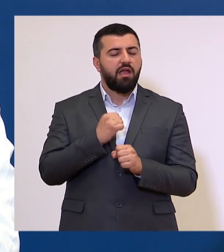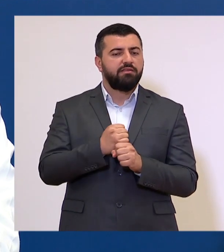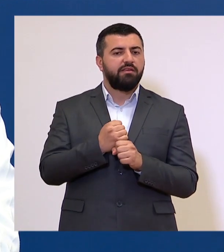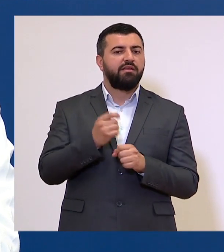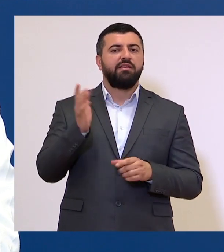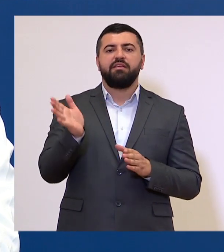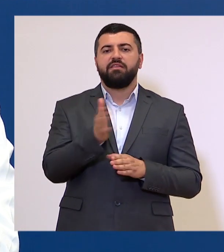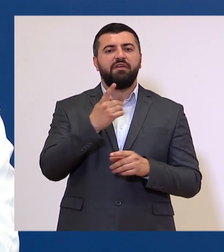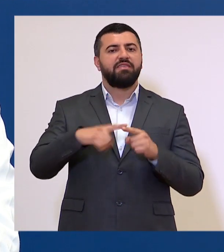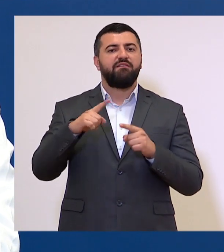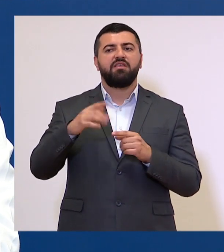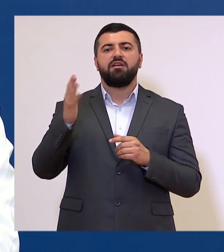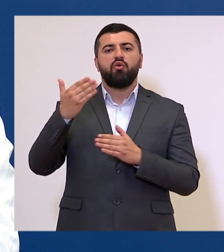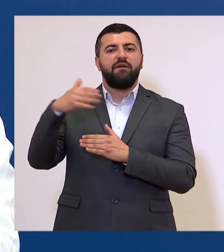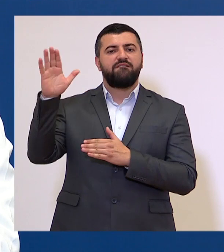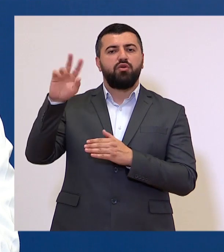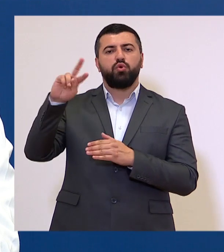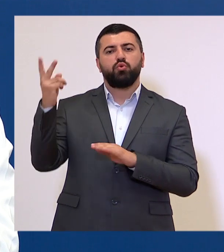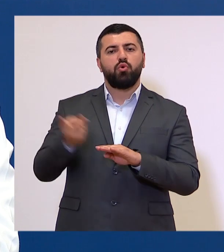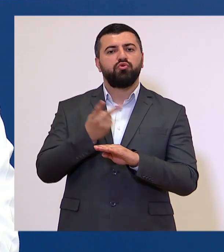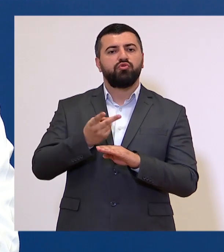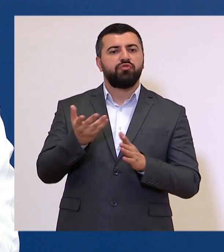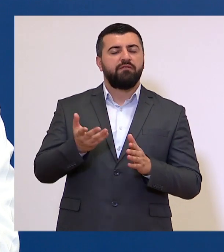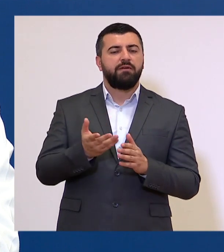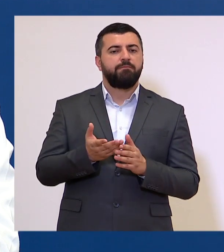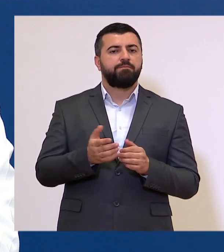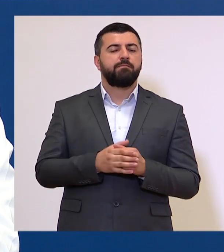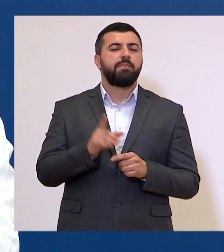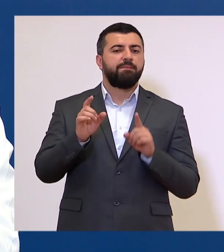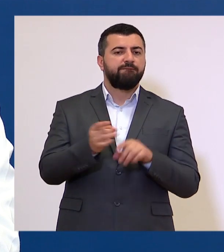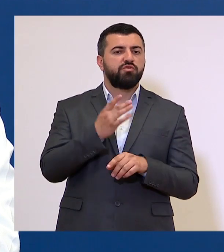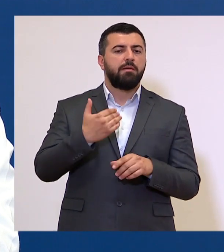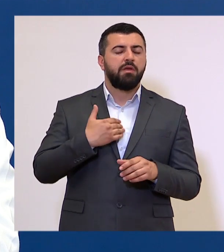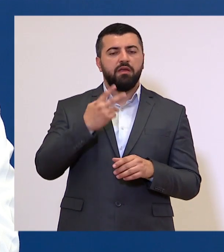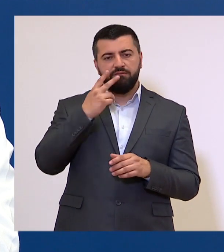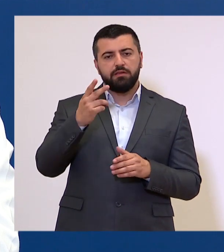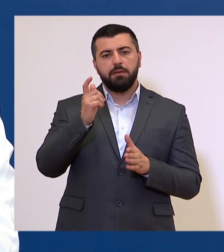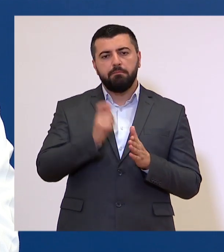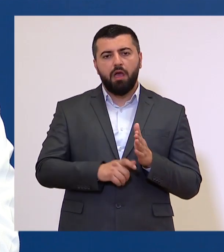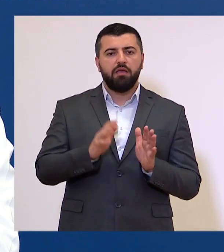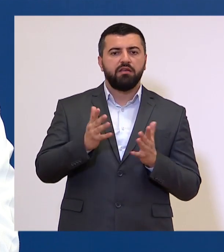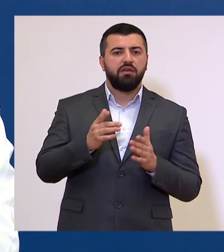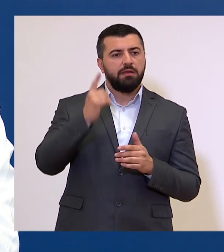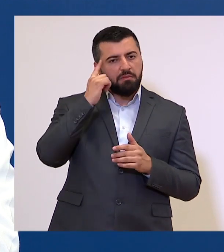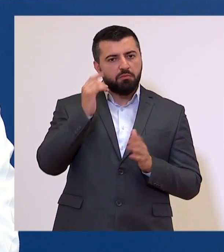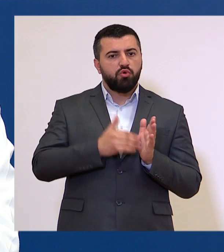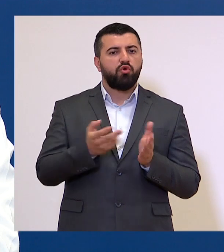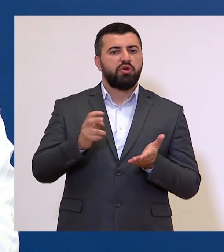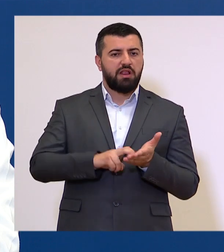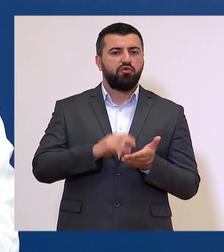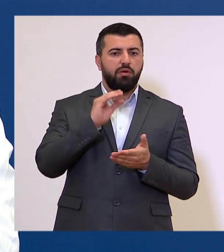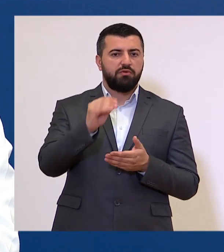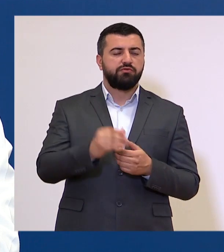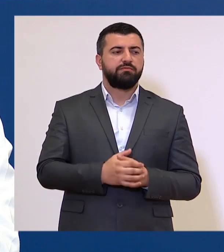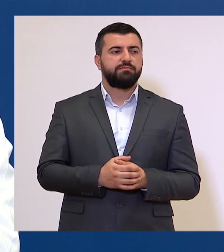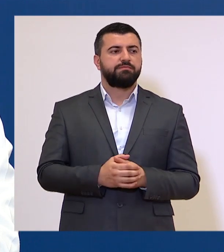tretirati, odnosno da li ćemo i kojim redom ih ukidati. U svakom slučaju mi razrađujemo scenarije, ali mislim da je još rano da govorimo